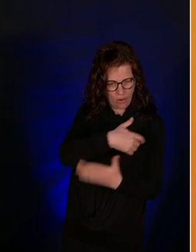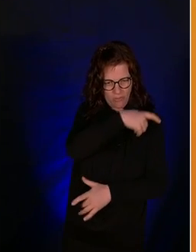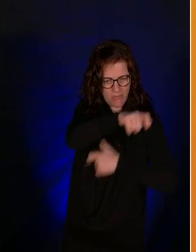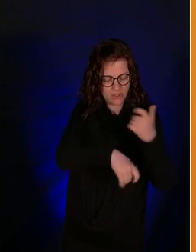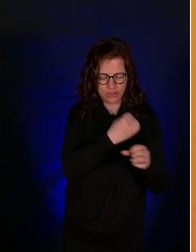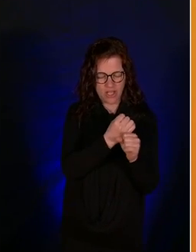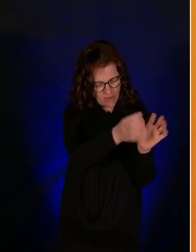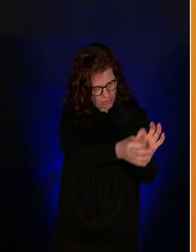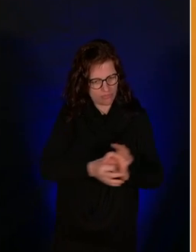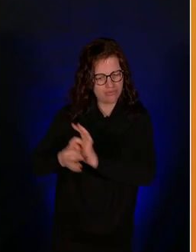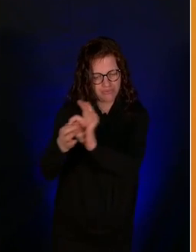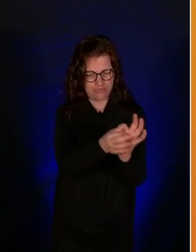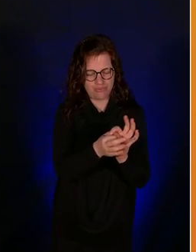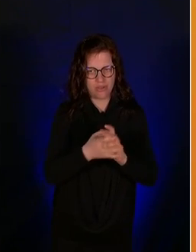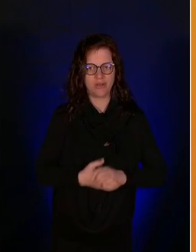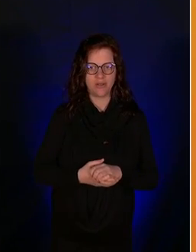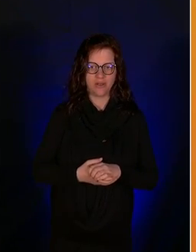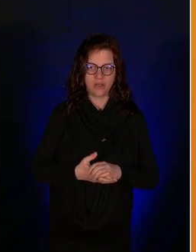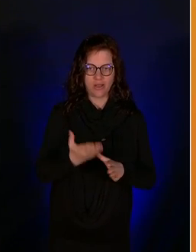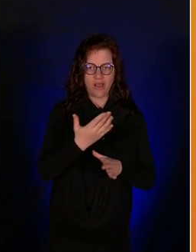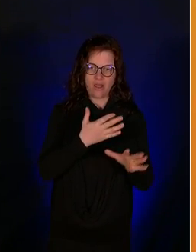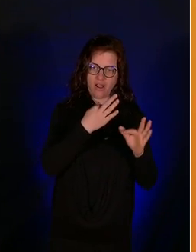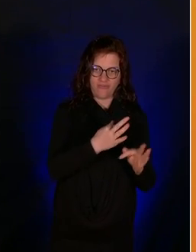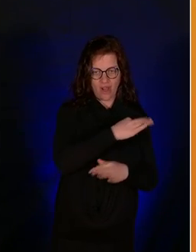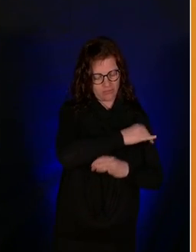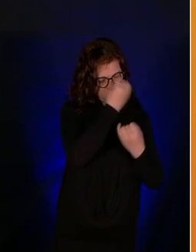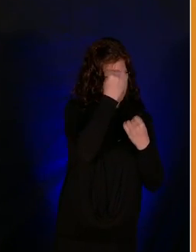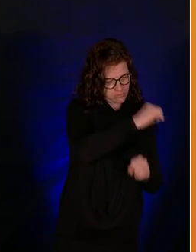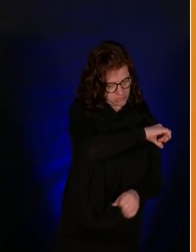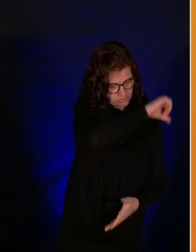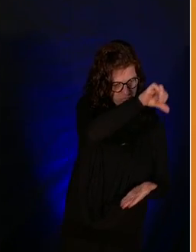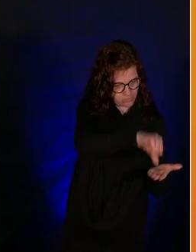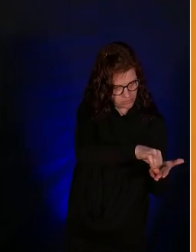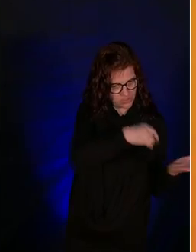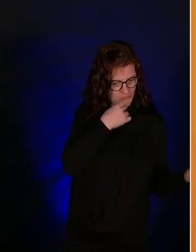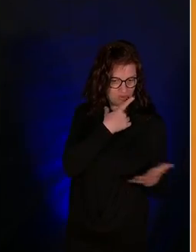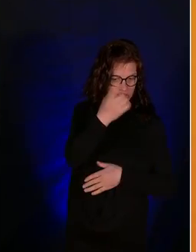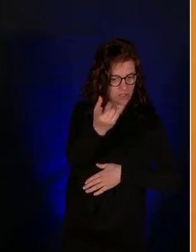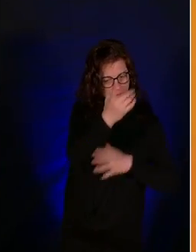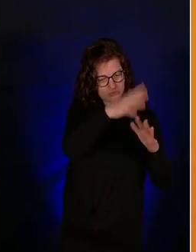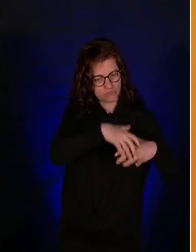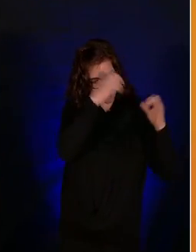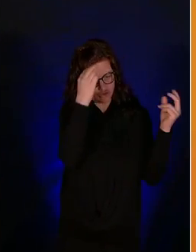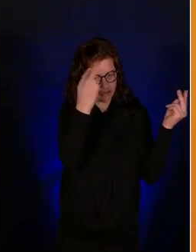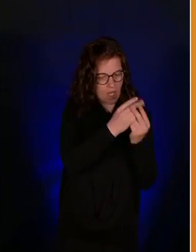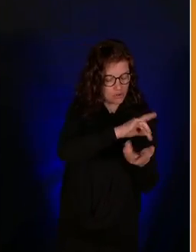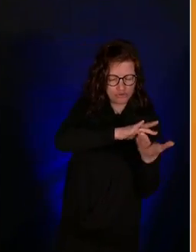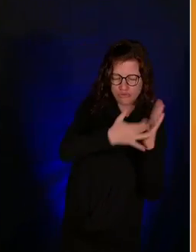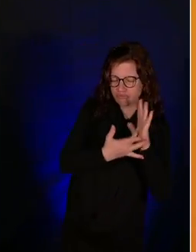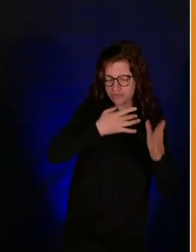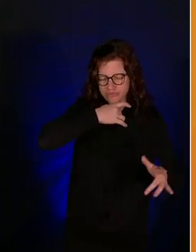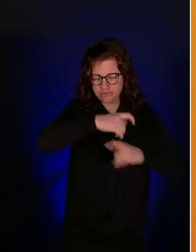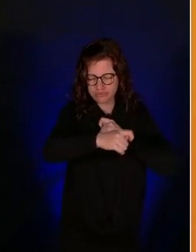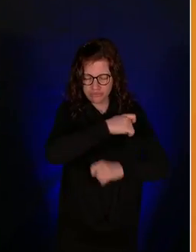revendications. Dans les piquets, Assemblée générale, heure d'information syndicale, tout y passe. Le pouvoir d'achat, les statuts, les